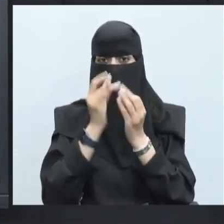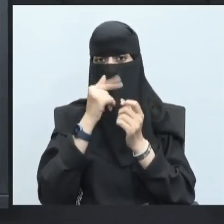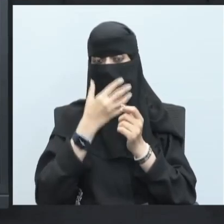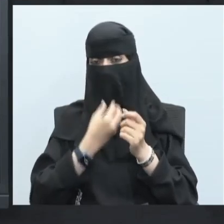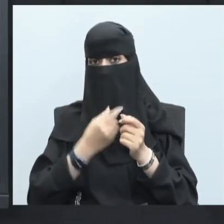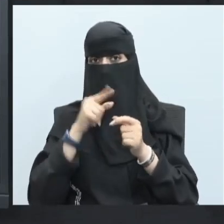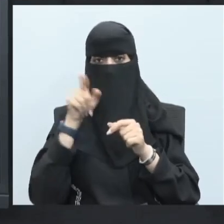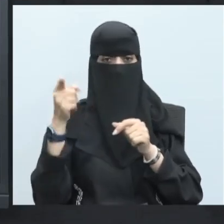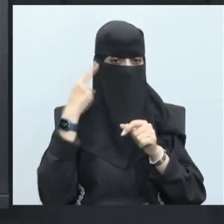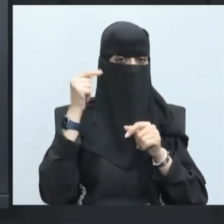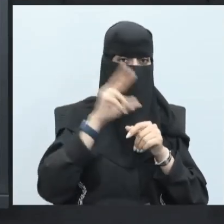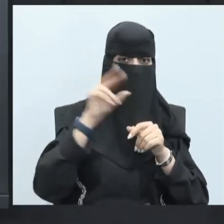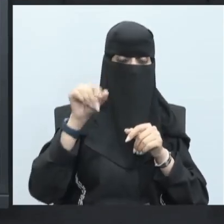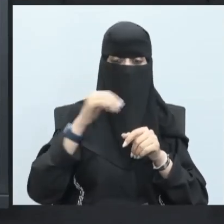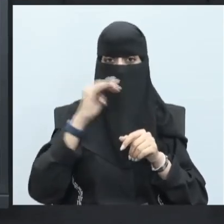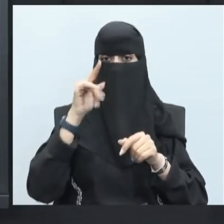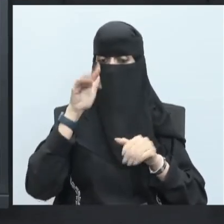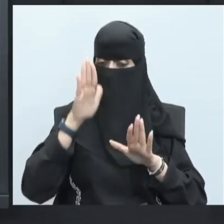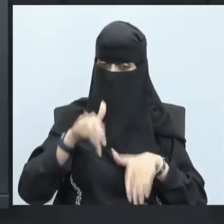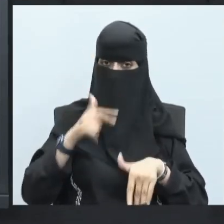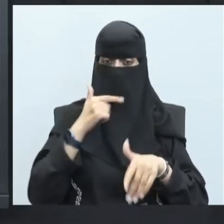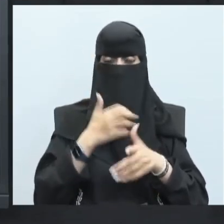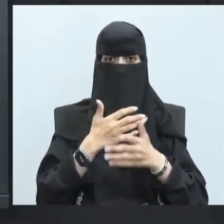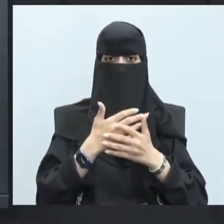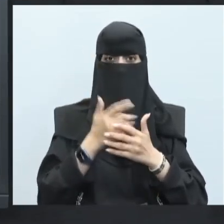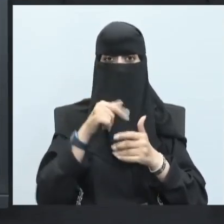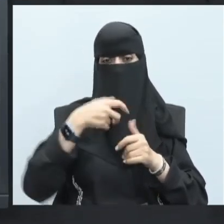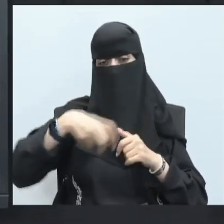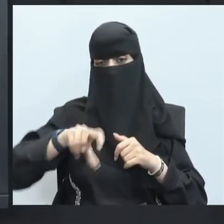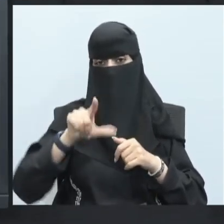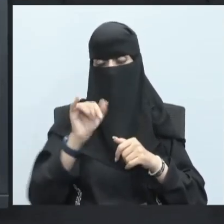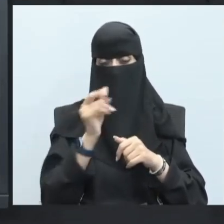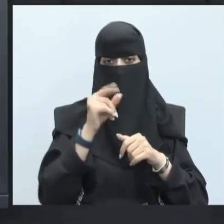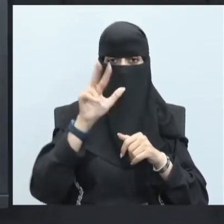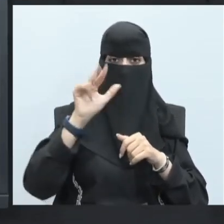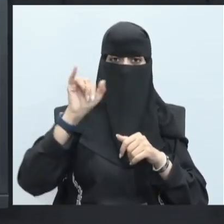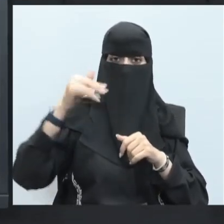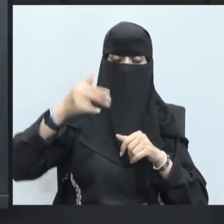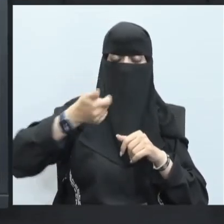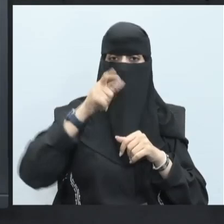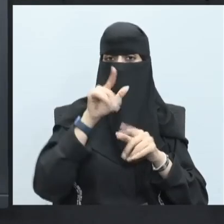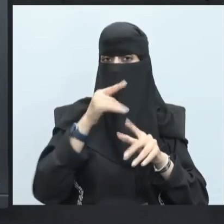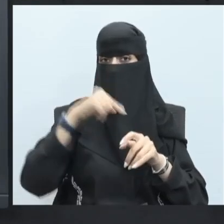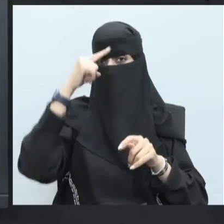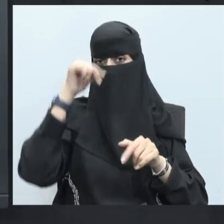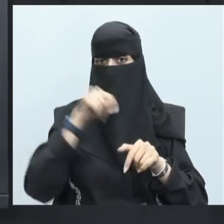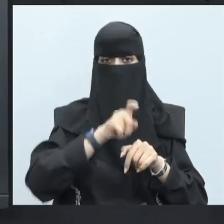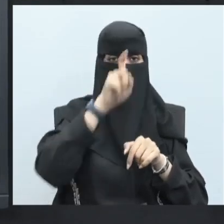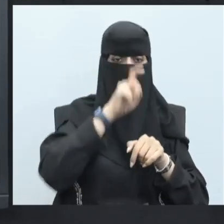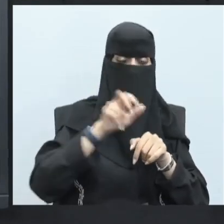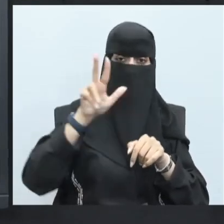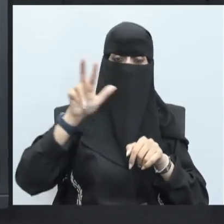لكن لو سمعنا مثل هذه الجمله يوجد بها نوع من انواع المغالطه ما رايكم السؤال